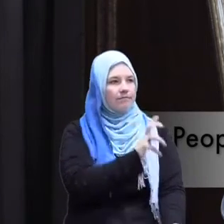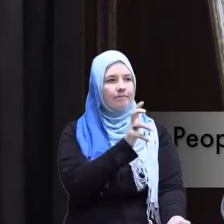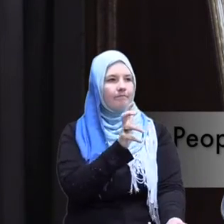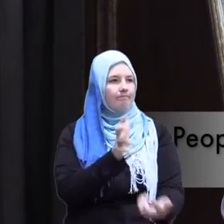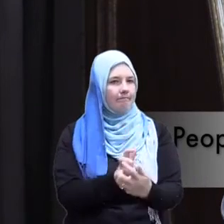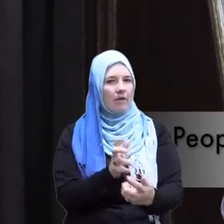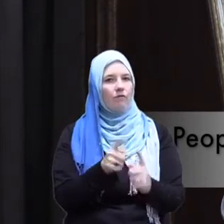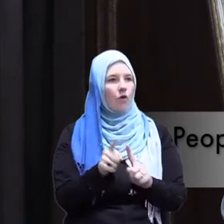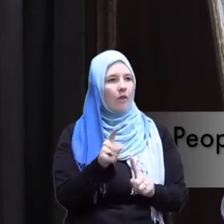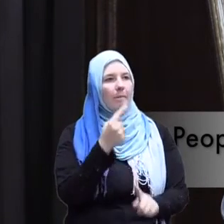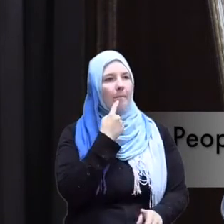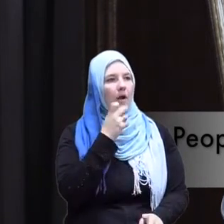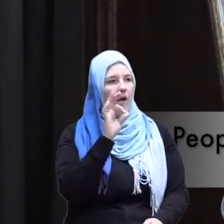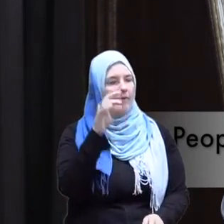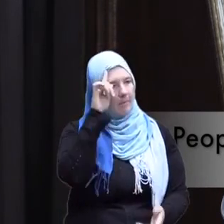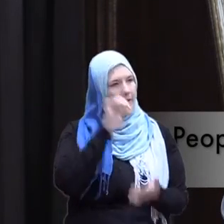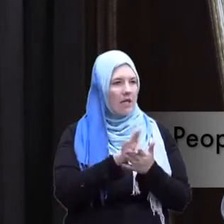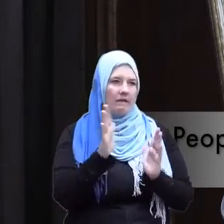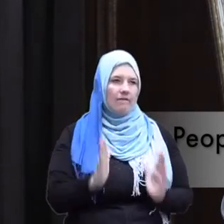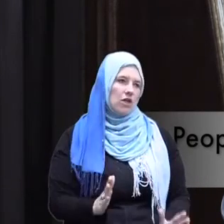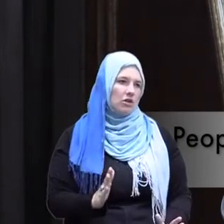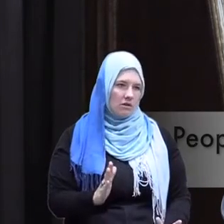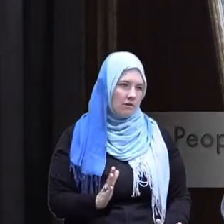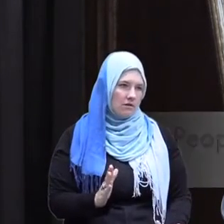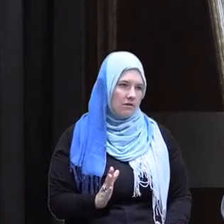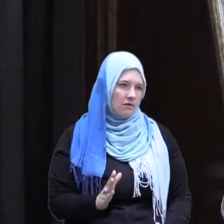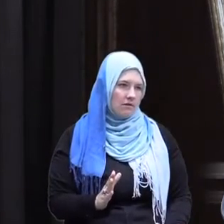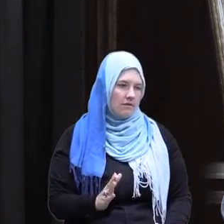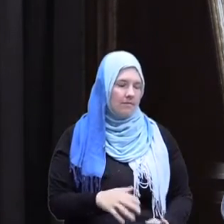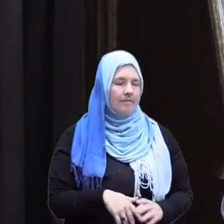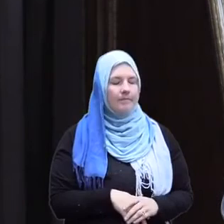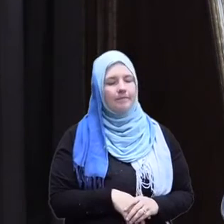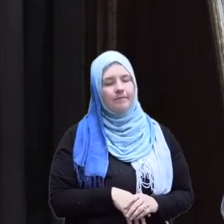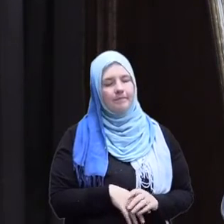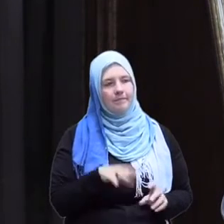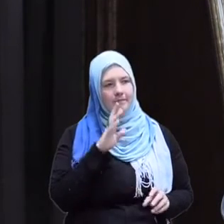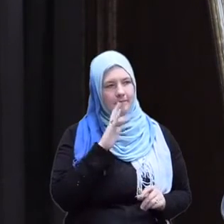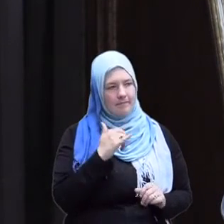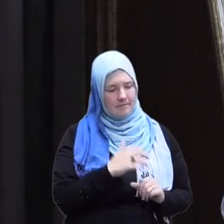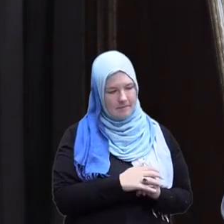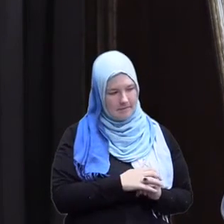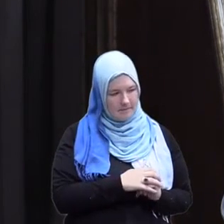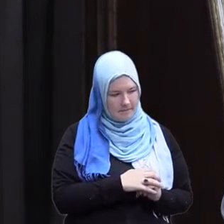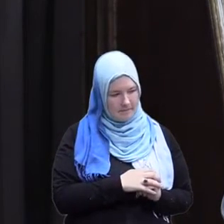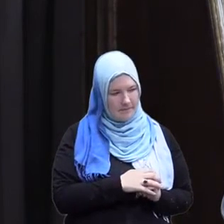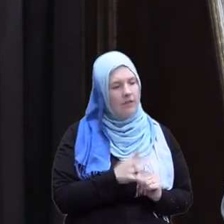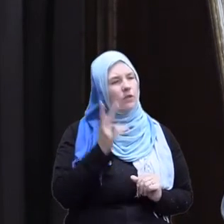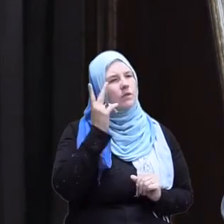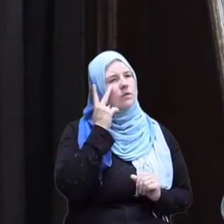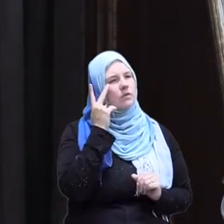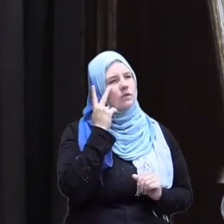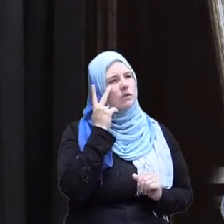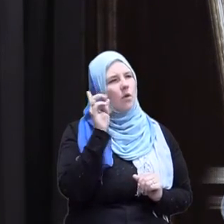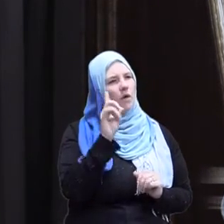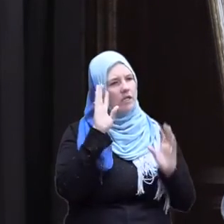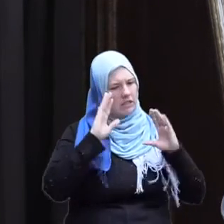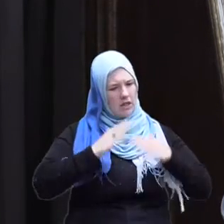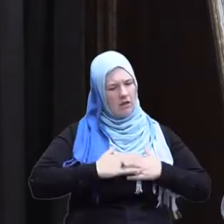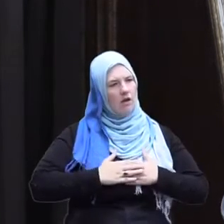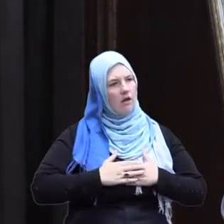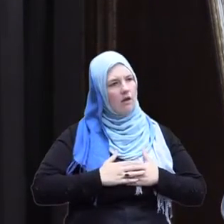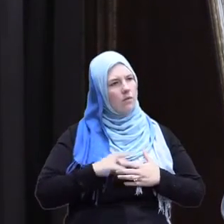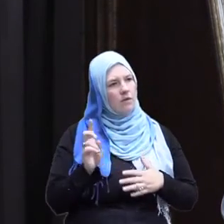of the believer. وَقُولُوا لِلنَّاسِ حُسْنَى وَأَقِيمُوا الصَّلَى. You see where the salah came?